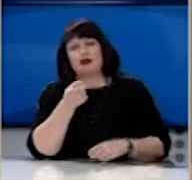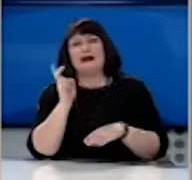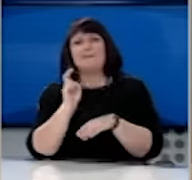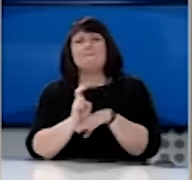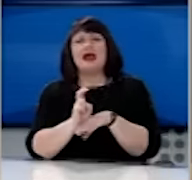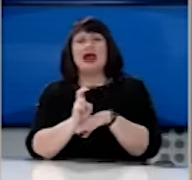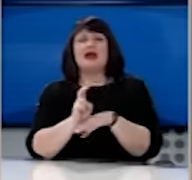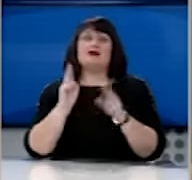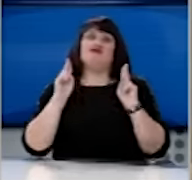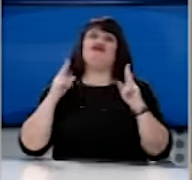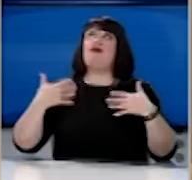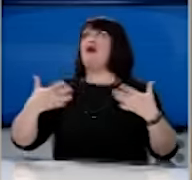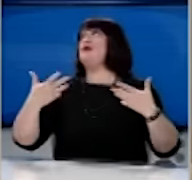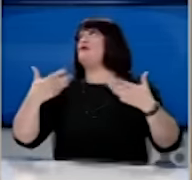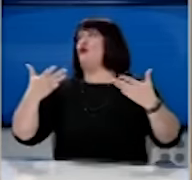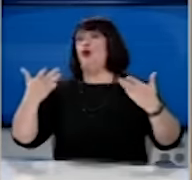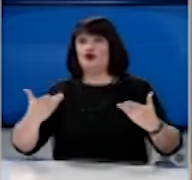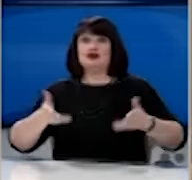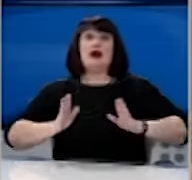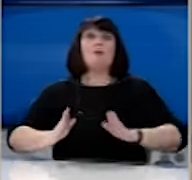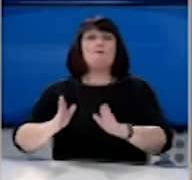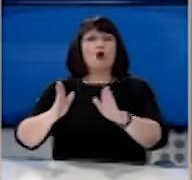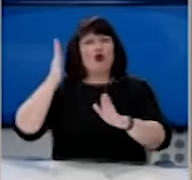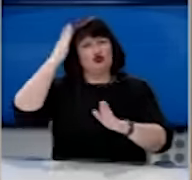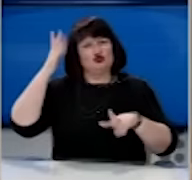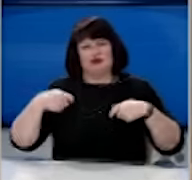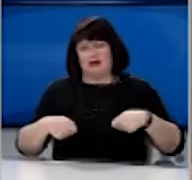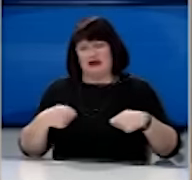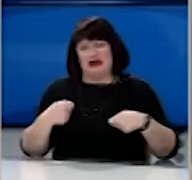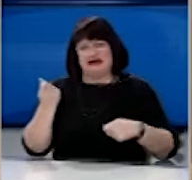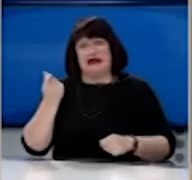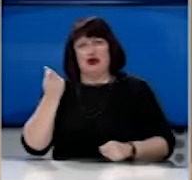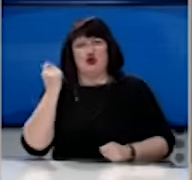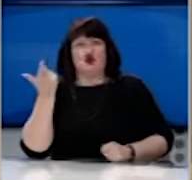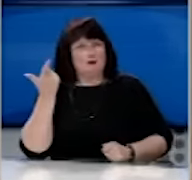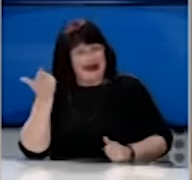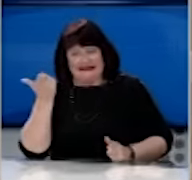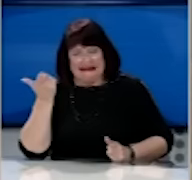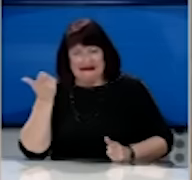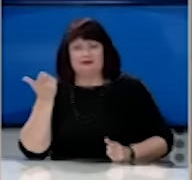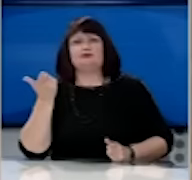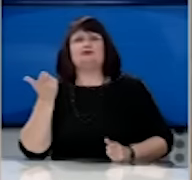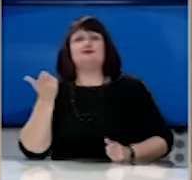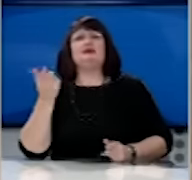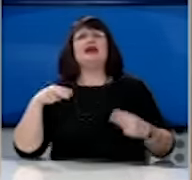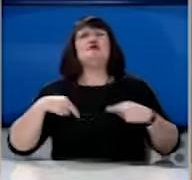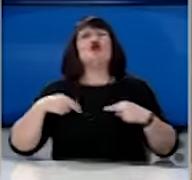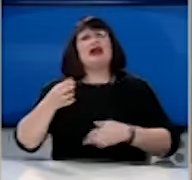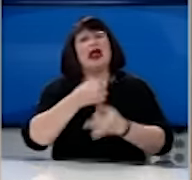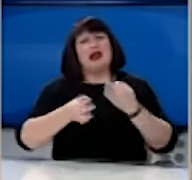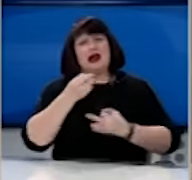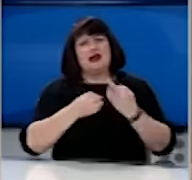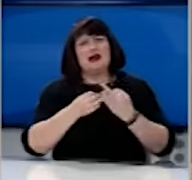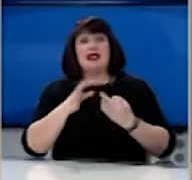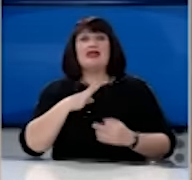η αισιοδοξία για την πορεία της καπιταλιστικής οικονομίας στις τοποθετήσεις όλων των υπουργών,